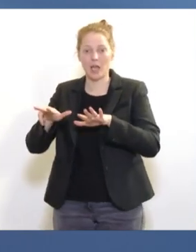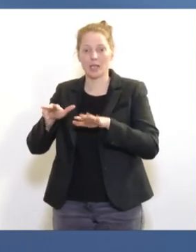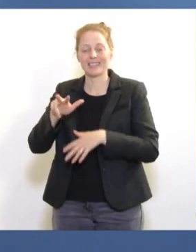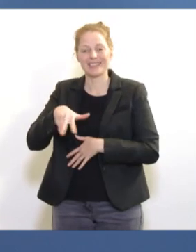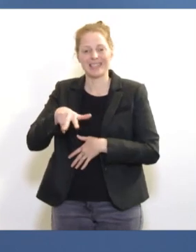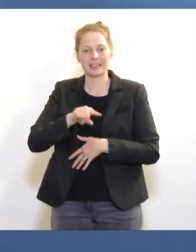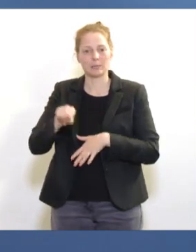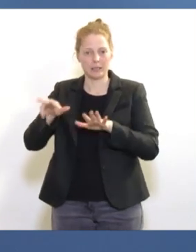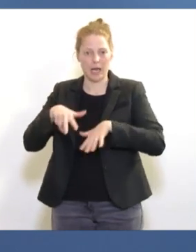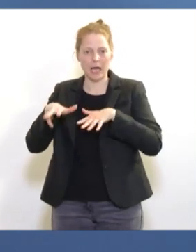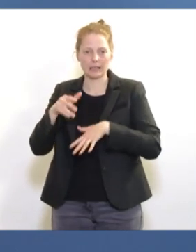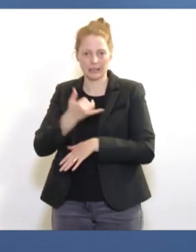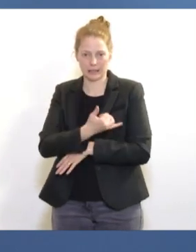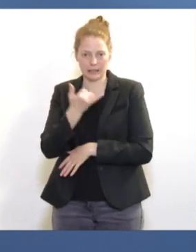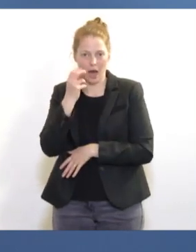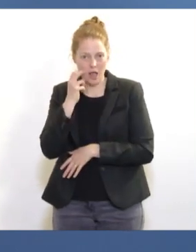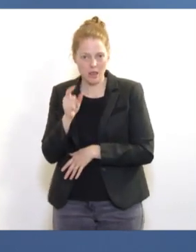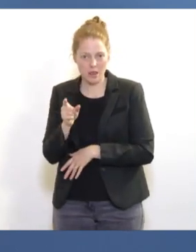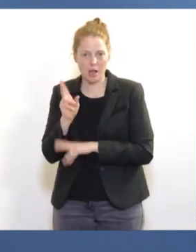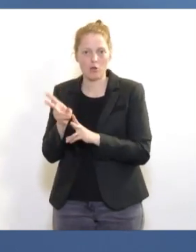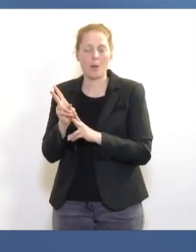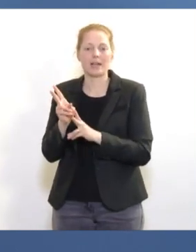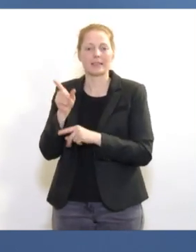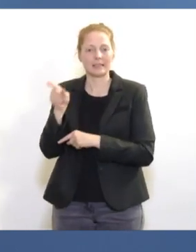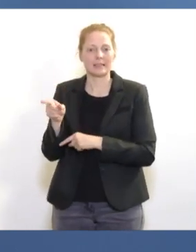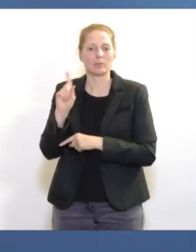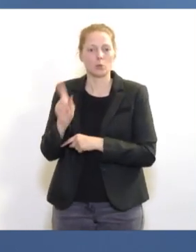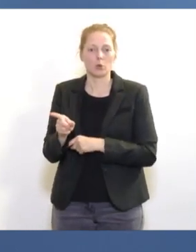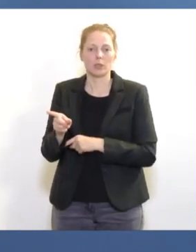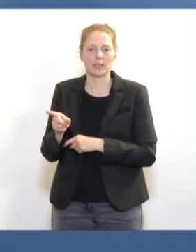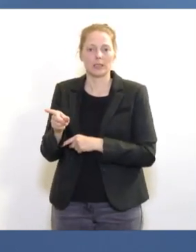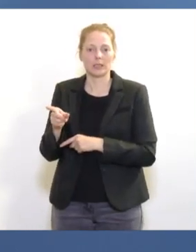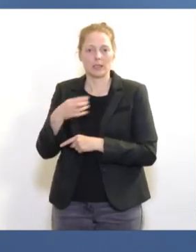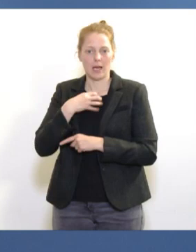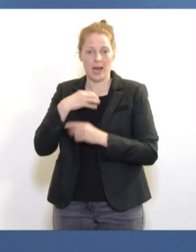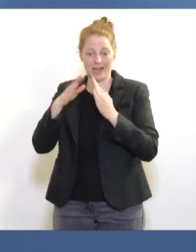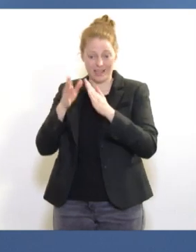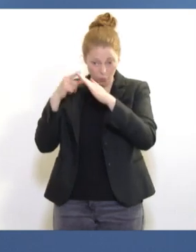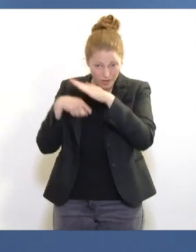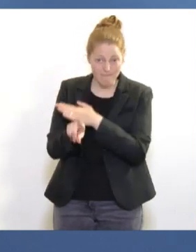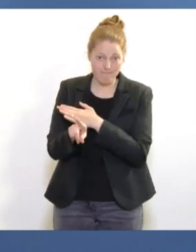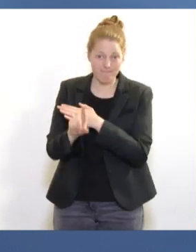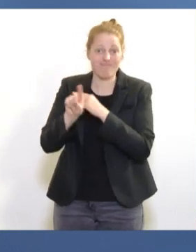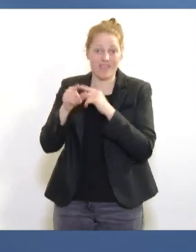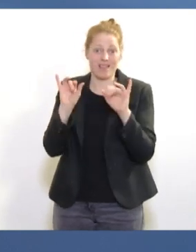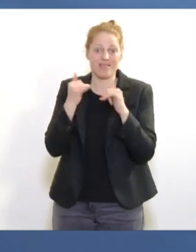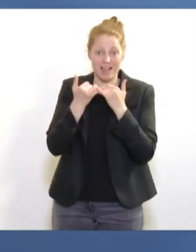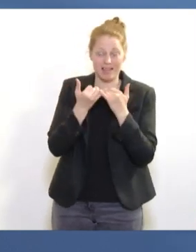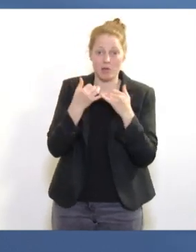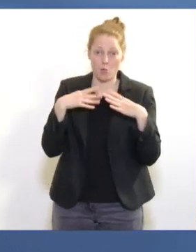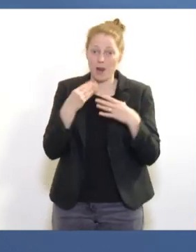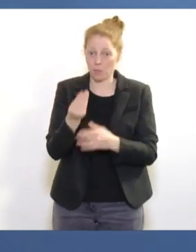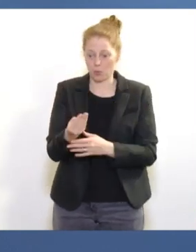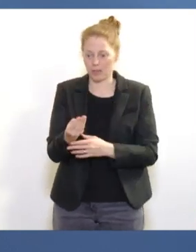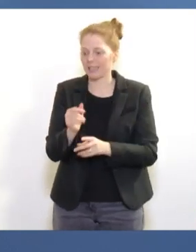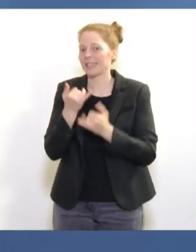meistens hospitalisiert sind, für das die Eltern können CRP holen, ein Wäschgefall. Wir haben aber auch die Leute geduscht, die am Chômage